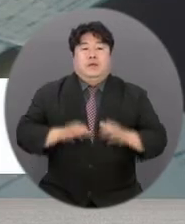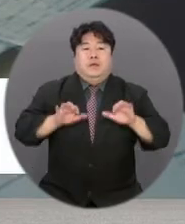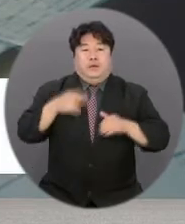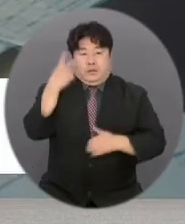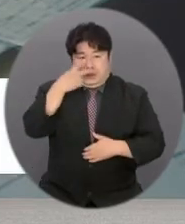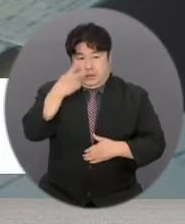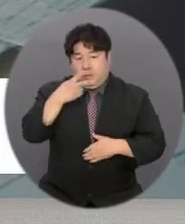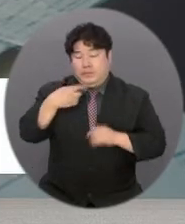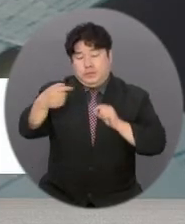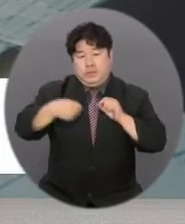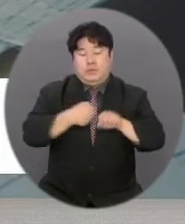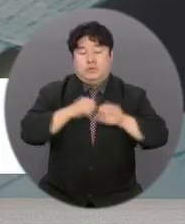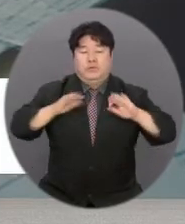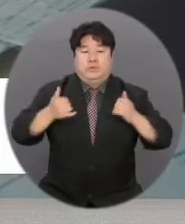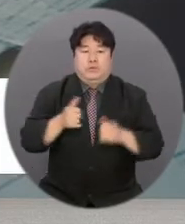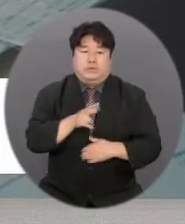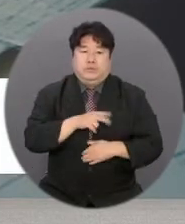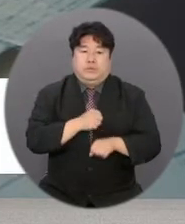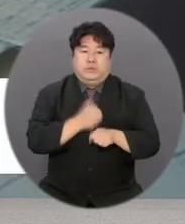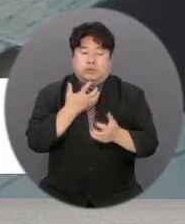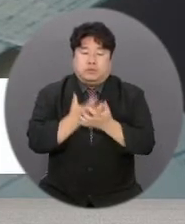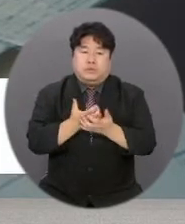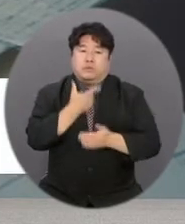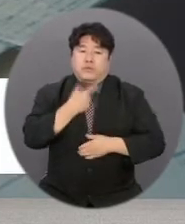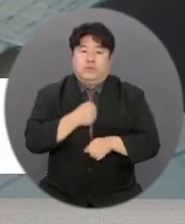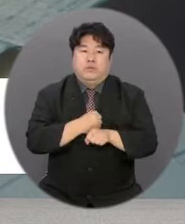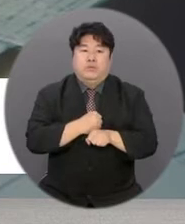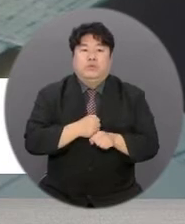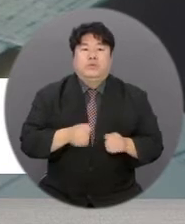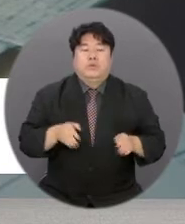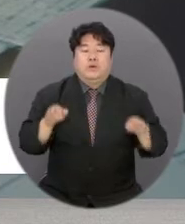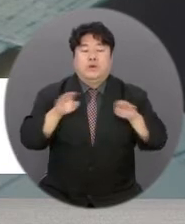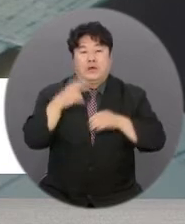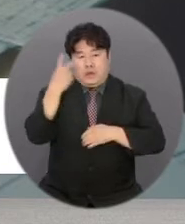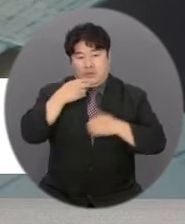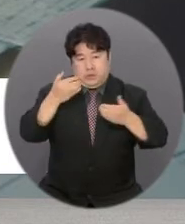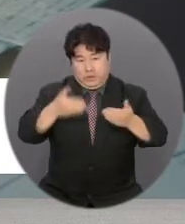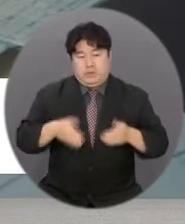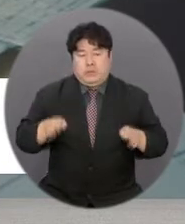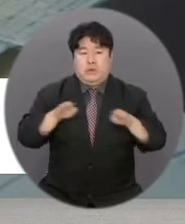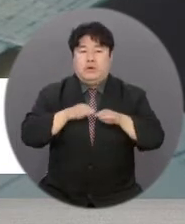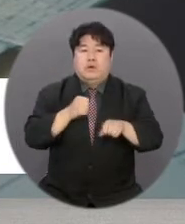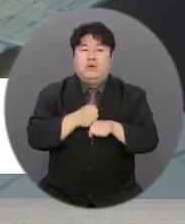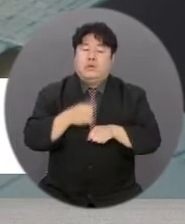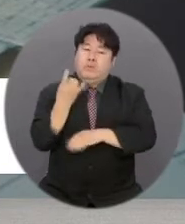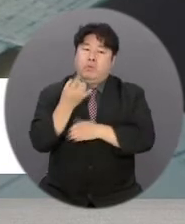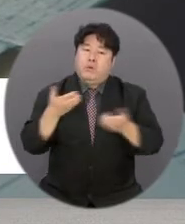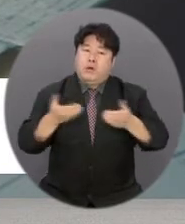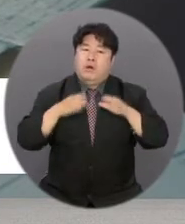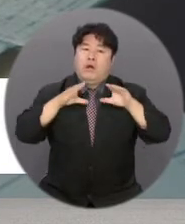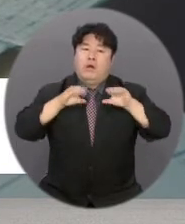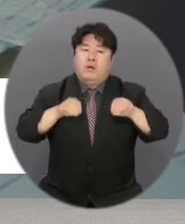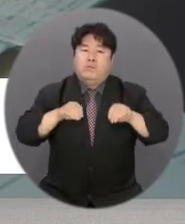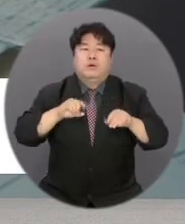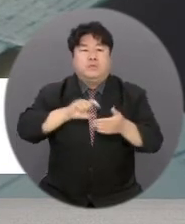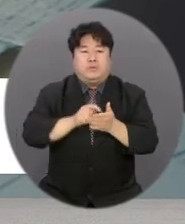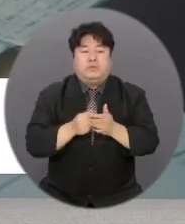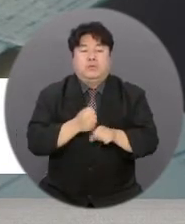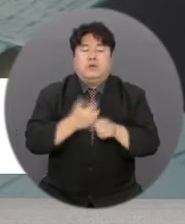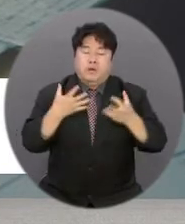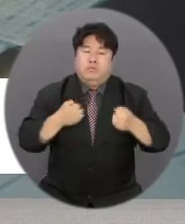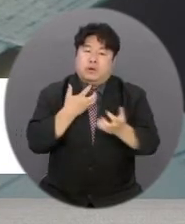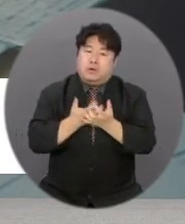국정감사를 앞두고 국회의원들의 자료 요구로 피감기관들의 본래 업무가 마비될 지경입니다. 많은 자료 요구를